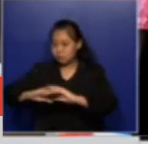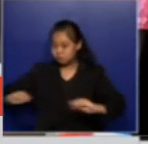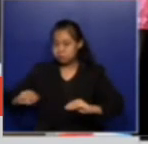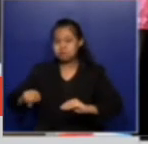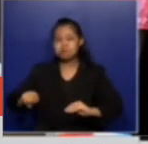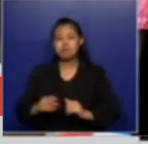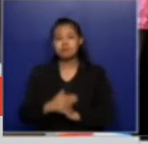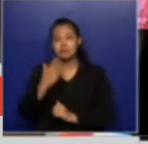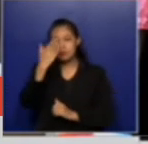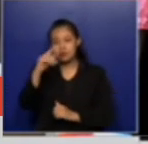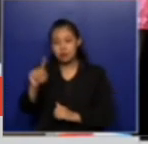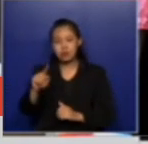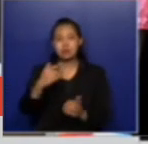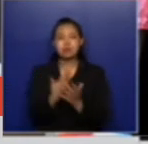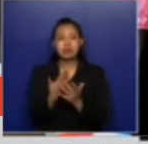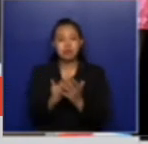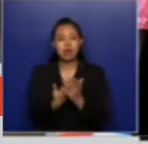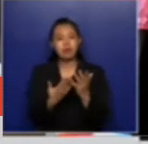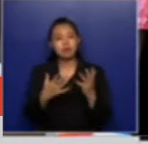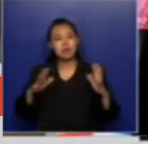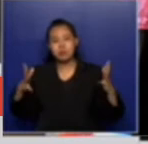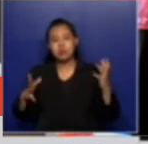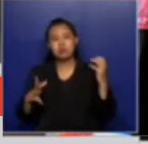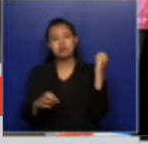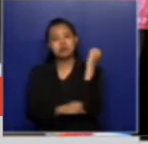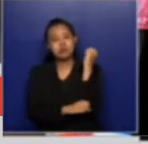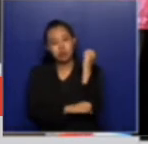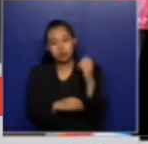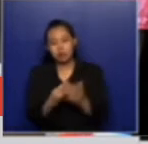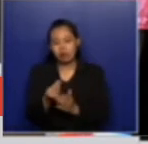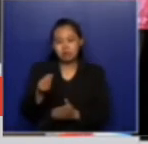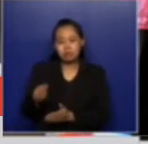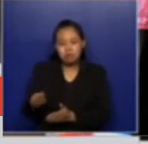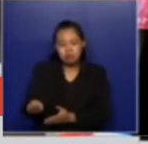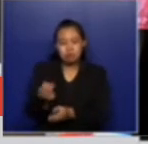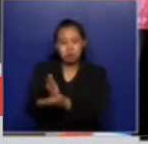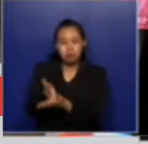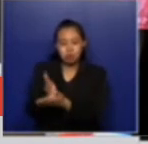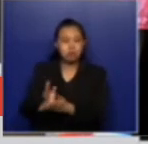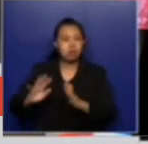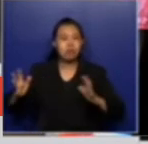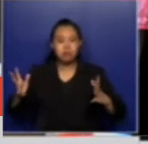เนื่องจากไม่มีคนมีตังค์เอาเงินให้ขอทานเพราะมันแย่กันไปทั้งประเทศแล้ว